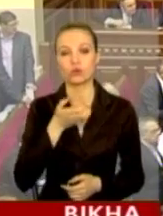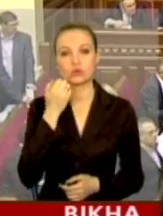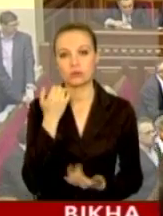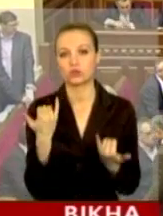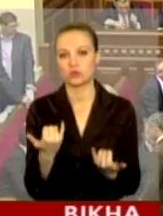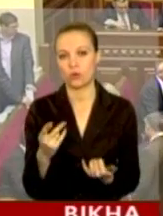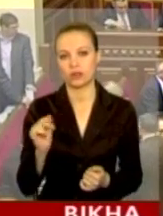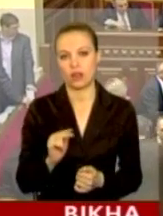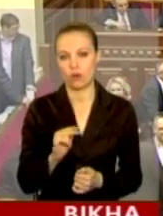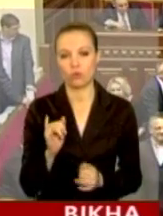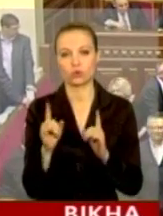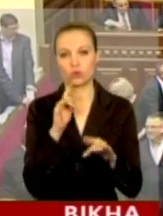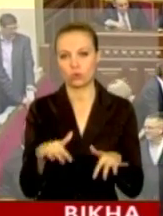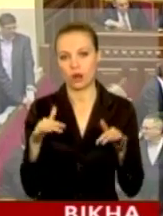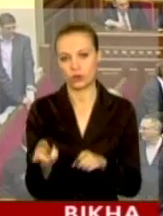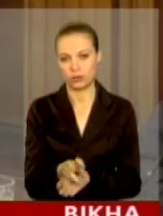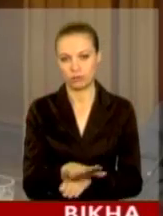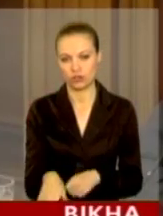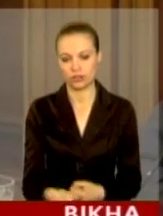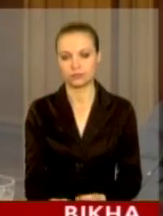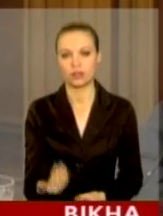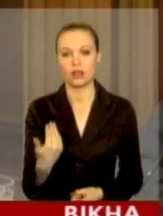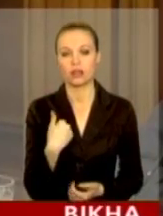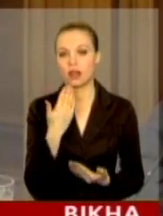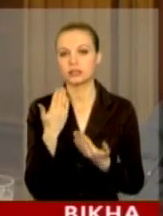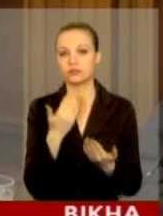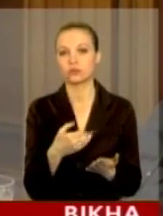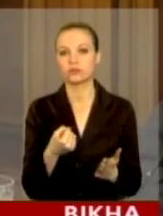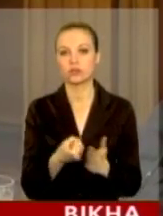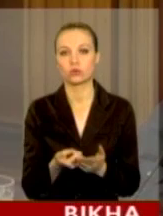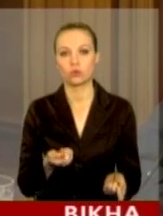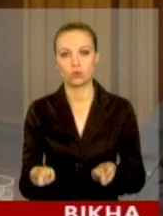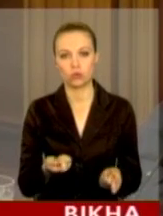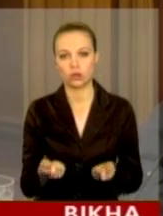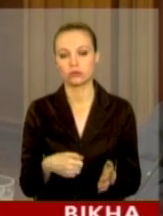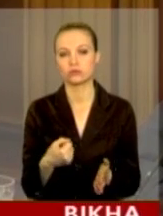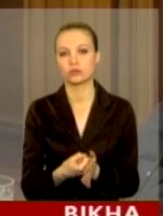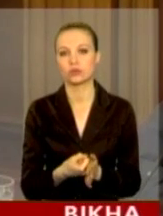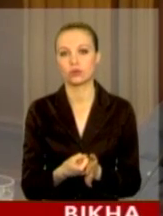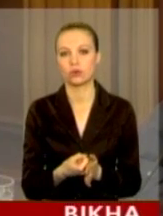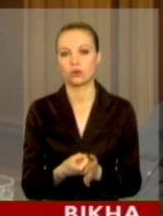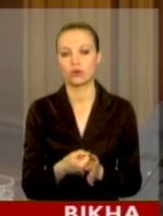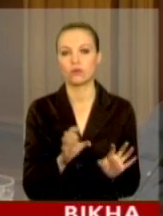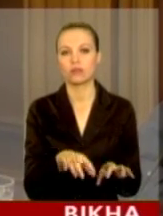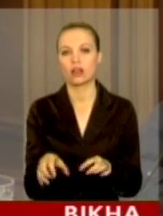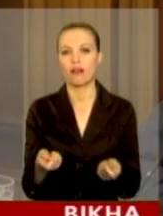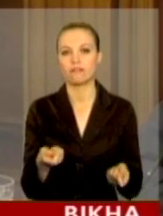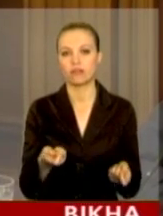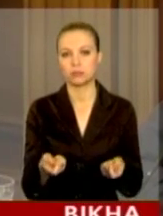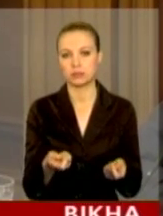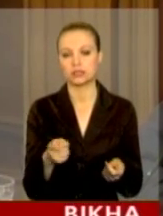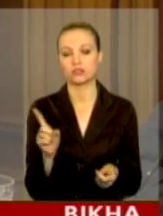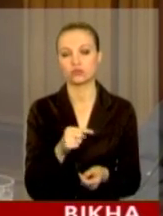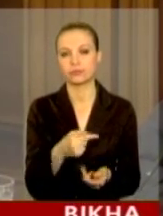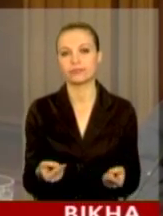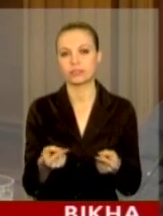сьогодні на роботу ураду не прийшли я звернувся до уряду до глав адміністрації з тим